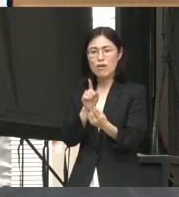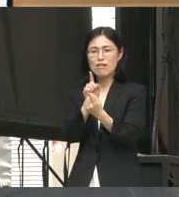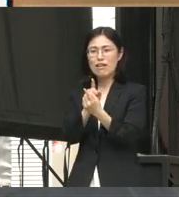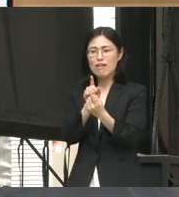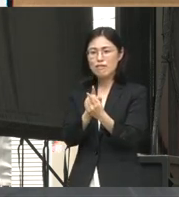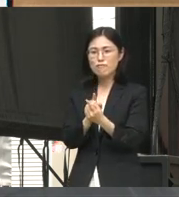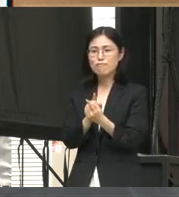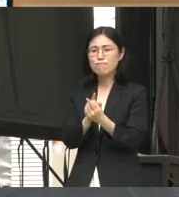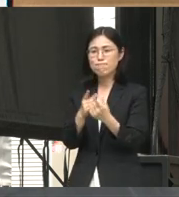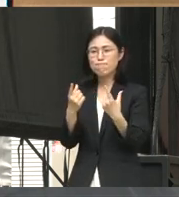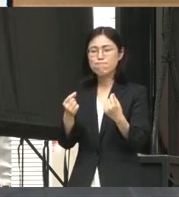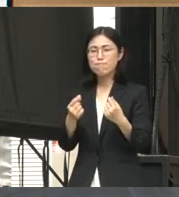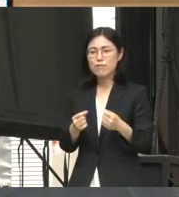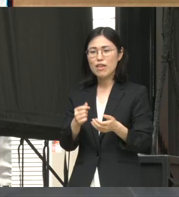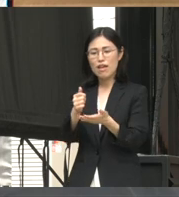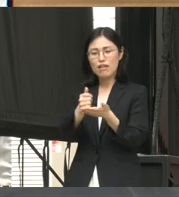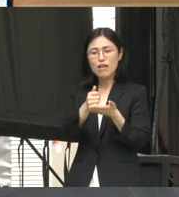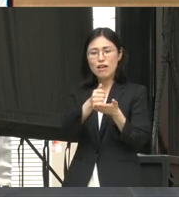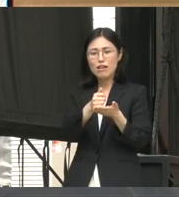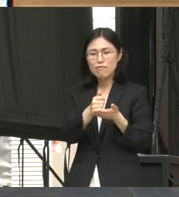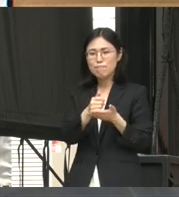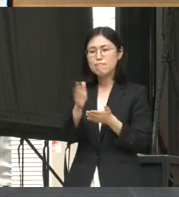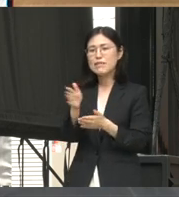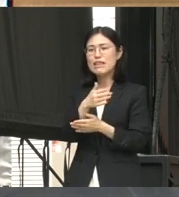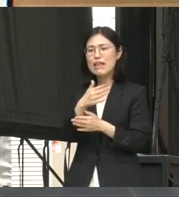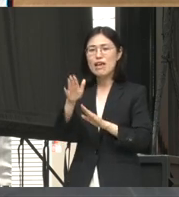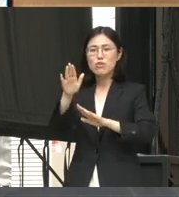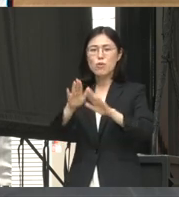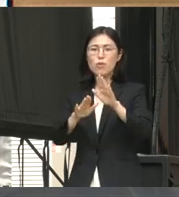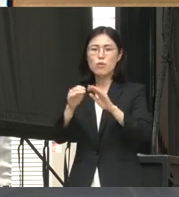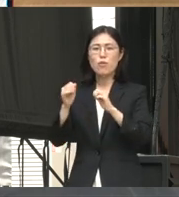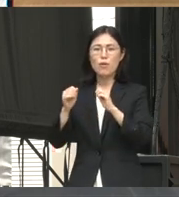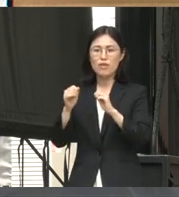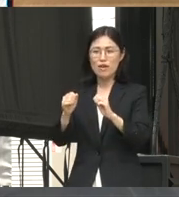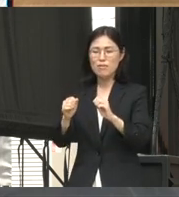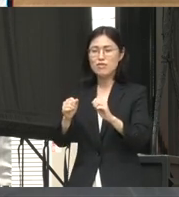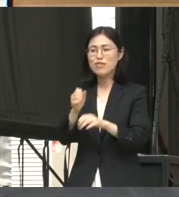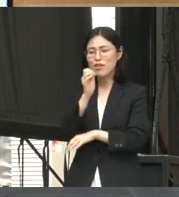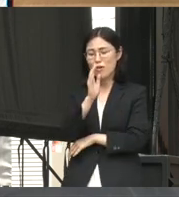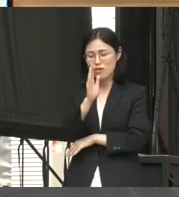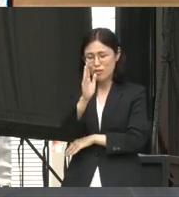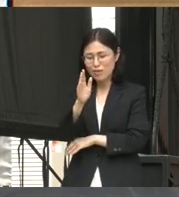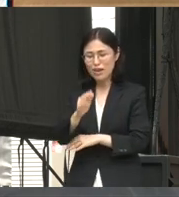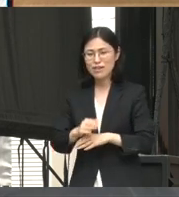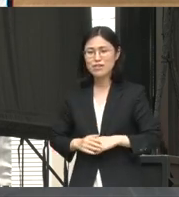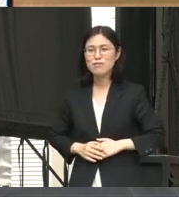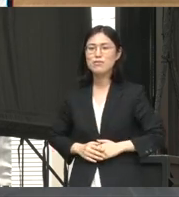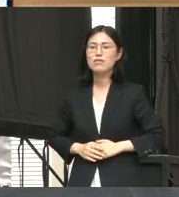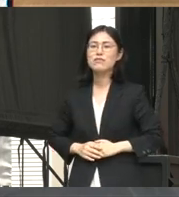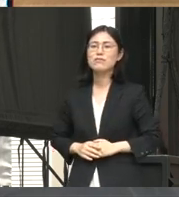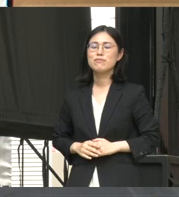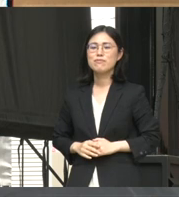で、無観客で実施させていただきます。どうぞよろしくお願いいたします。